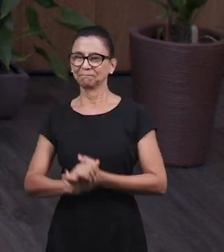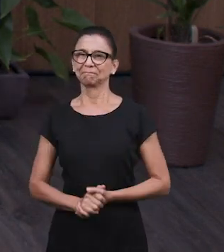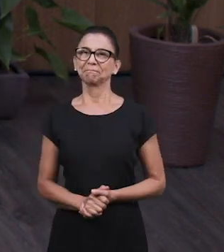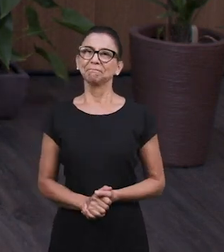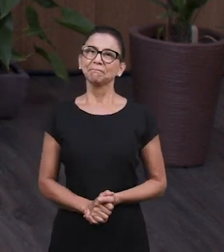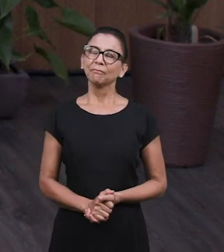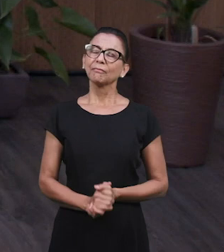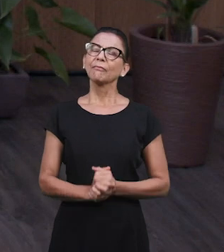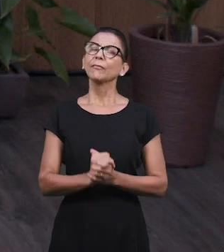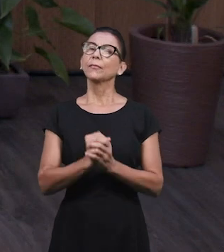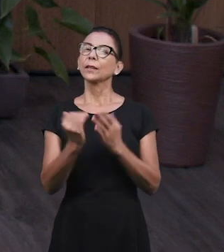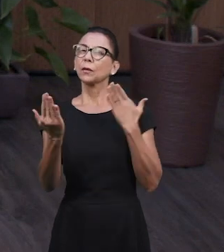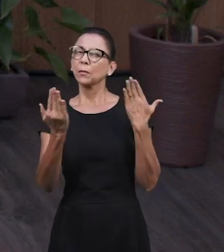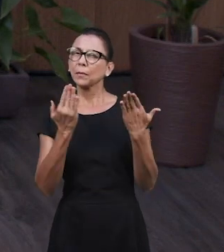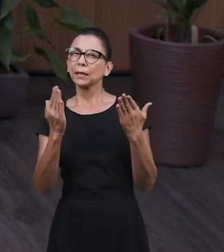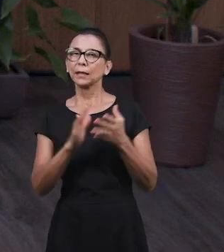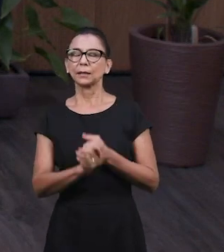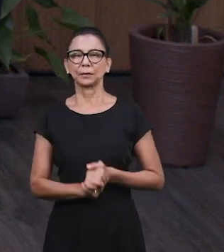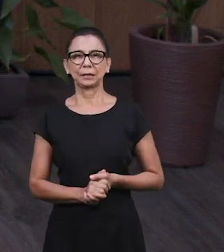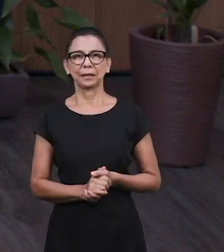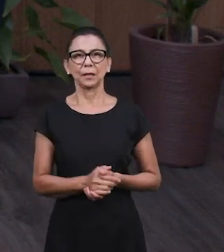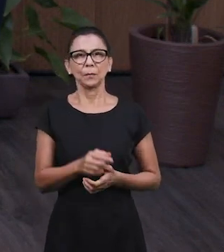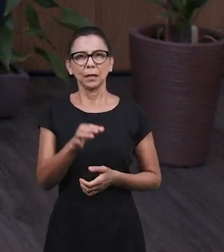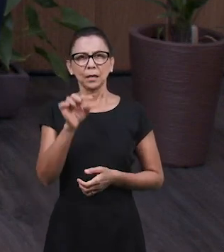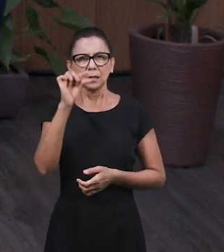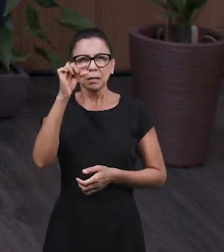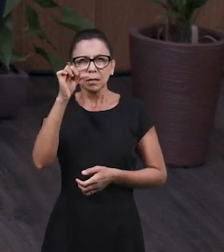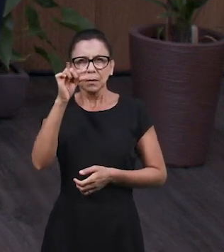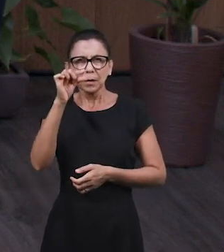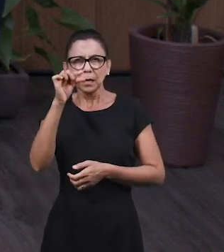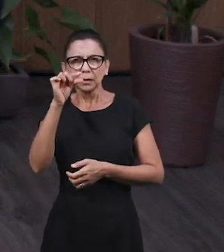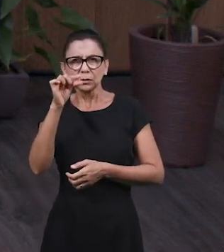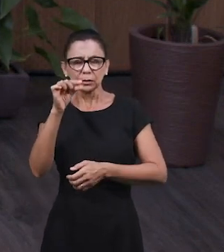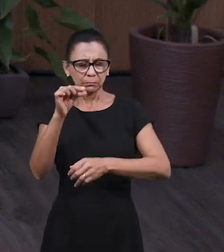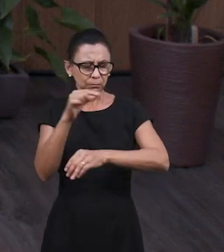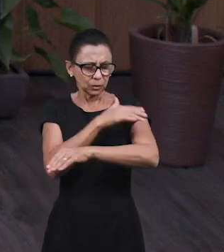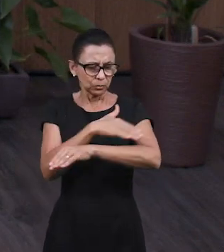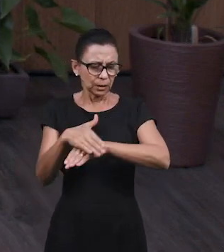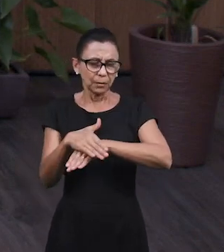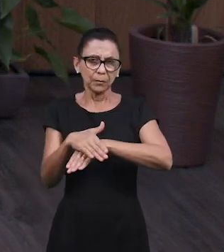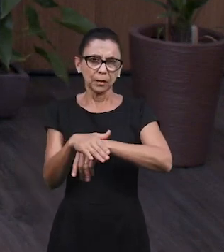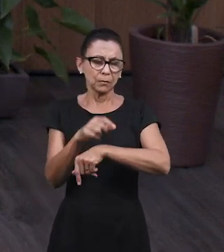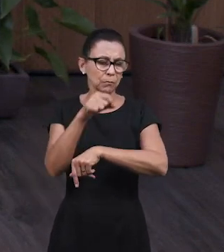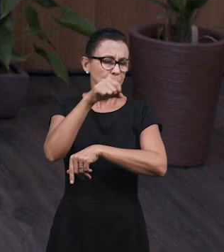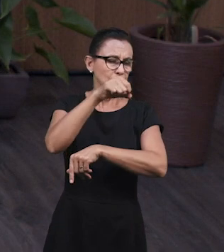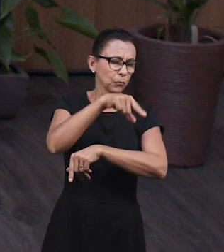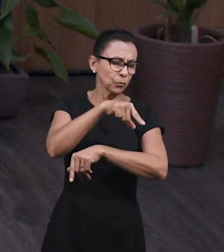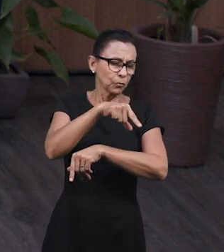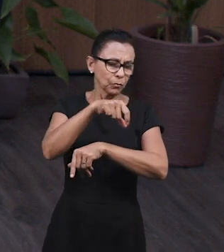chemin. C'est comme la sémence qui est au bord du chemin.